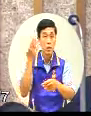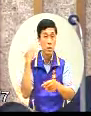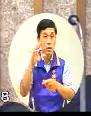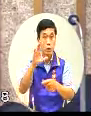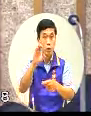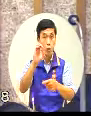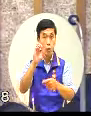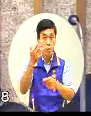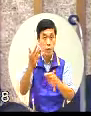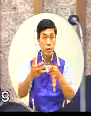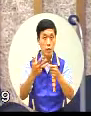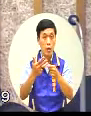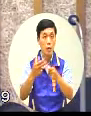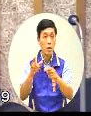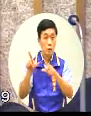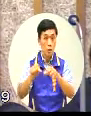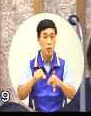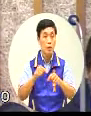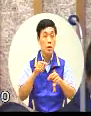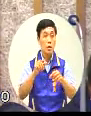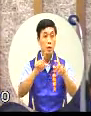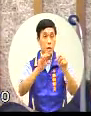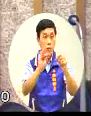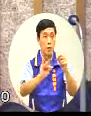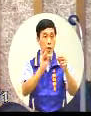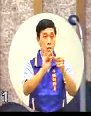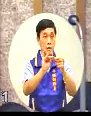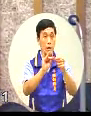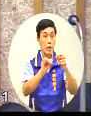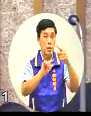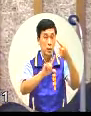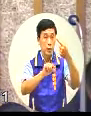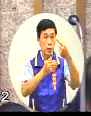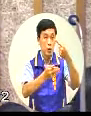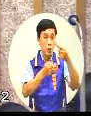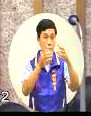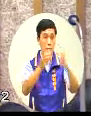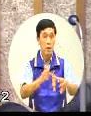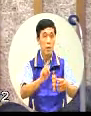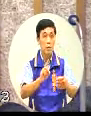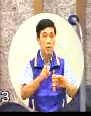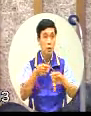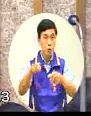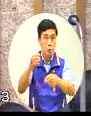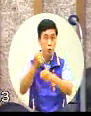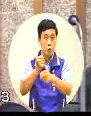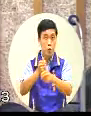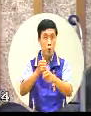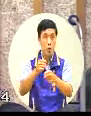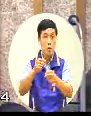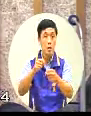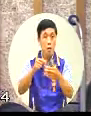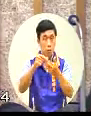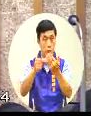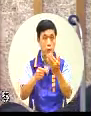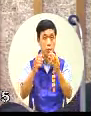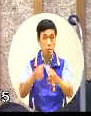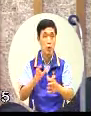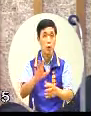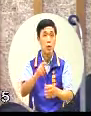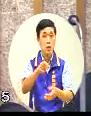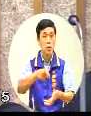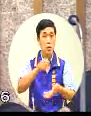一个决议，我们在100年2月9号就定了这个所谓的执行要点。所以您现在所提的这一个